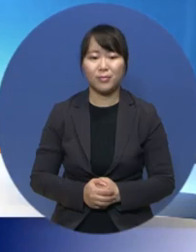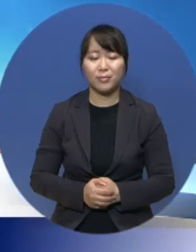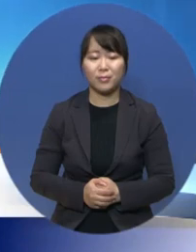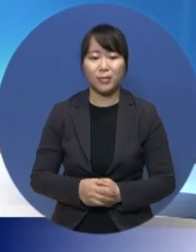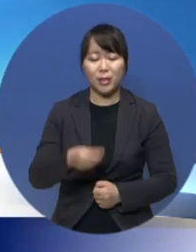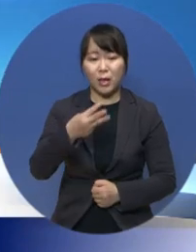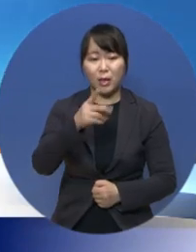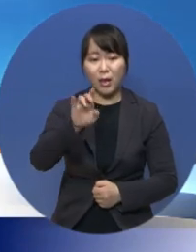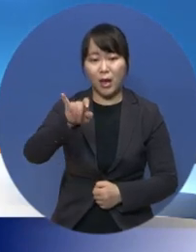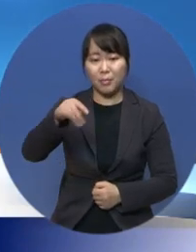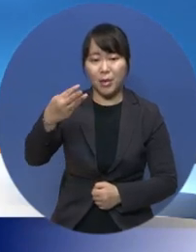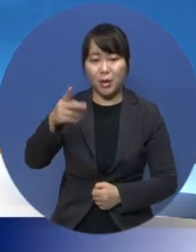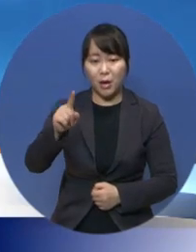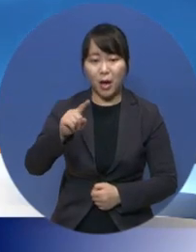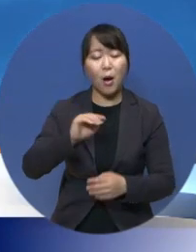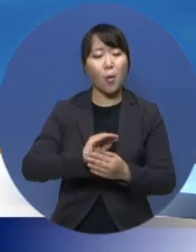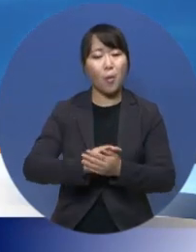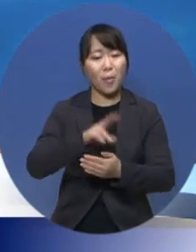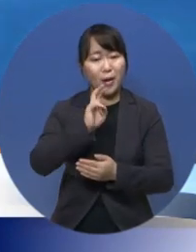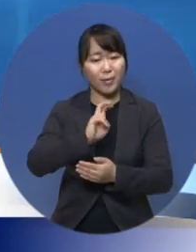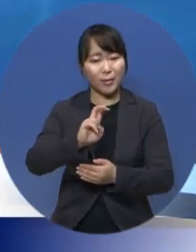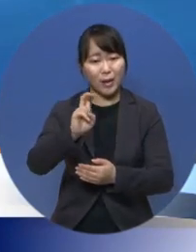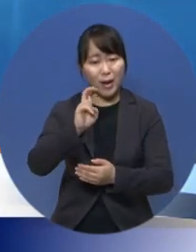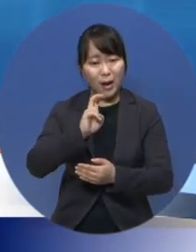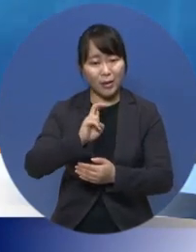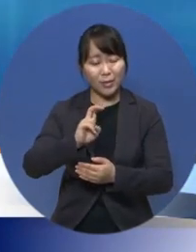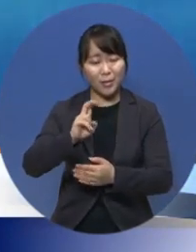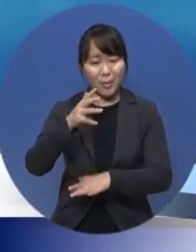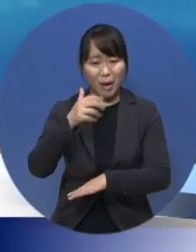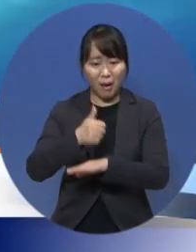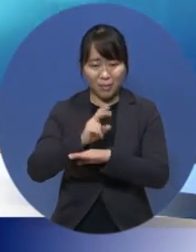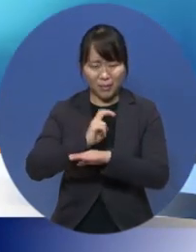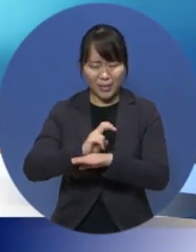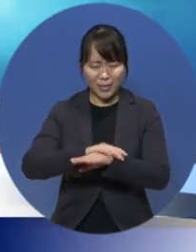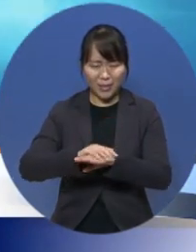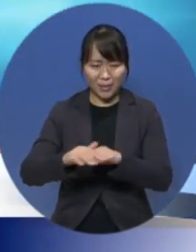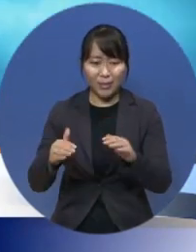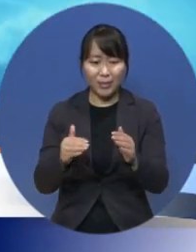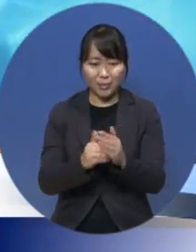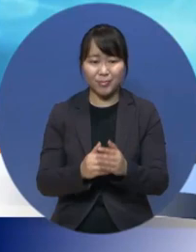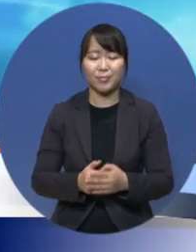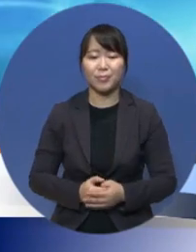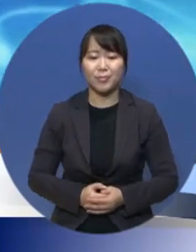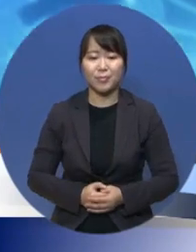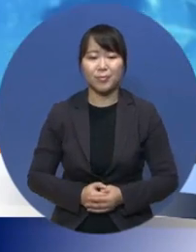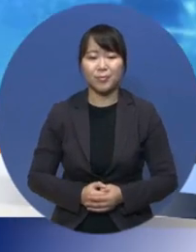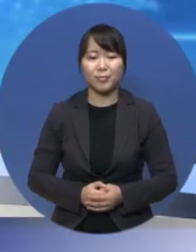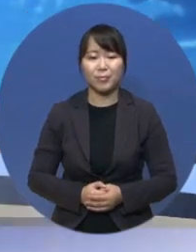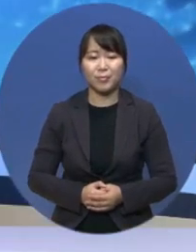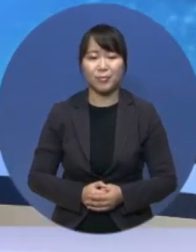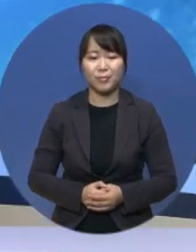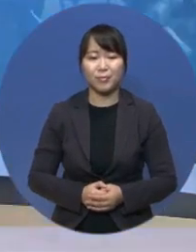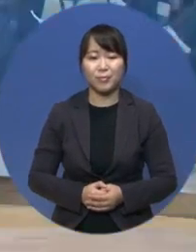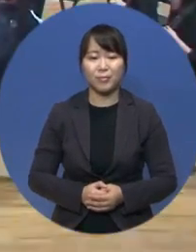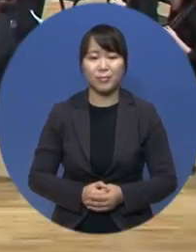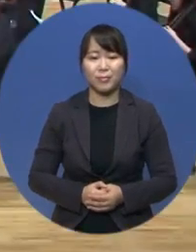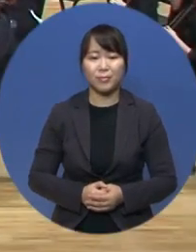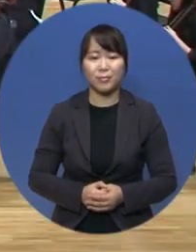라벨라 오페라단 의 갈라 콘서트가 성황리에 막을 내렸습니다 김홍균 리포터 입니다